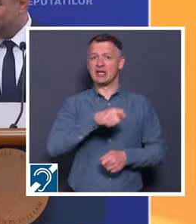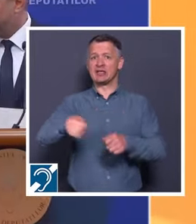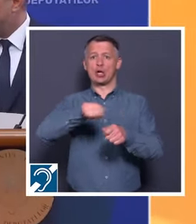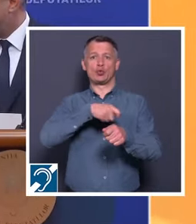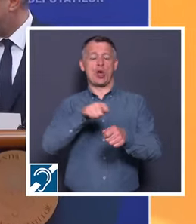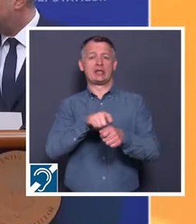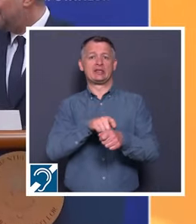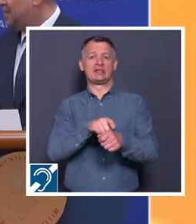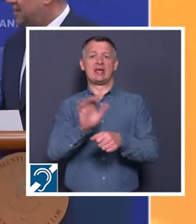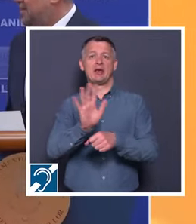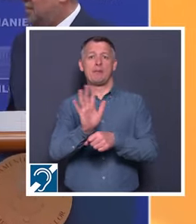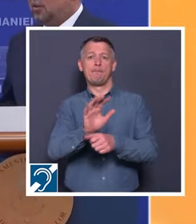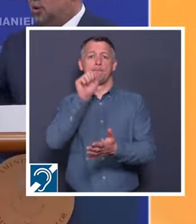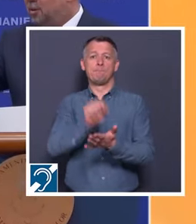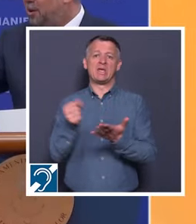educație media. Că